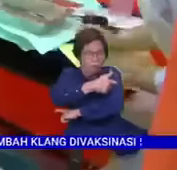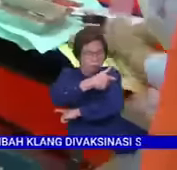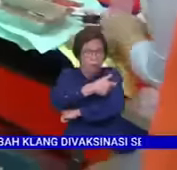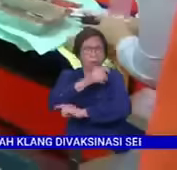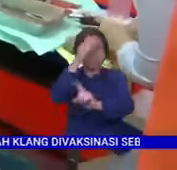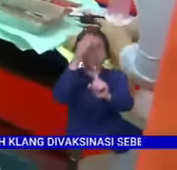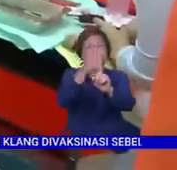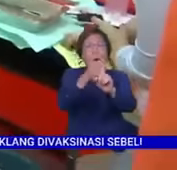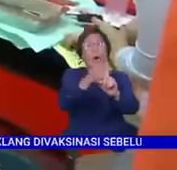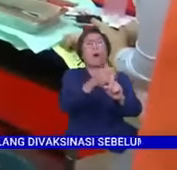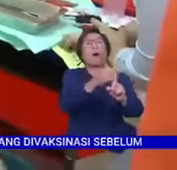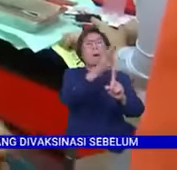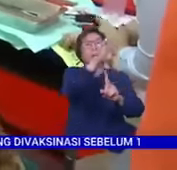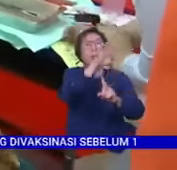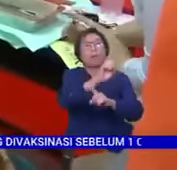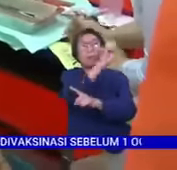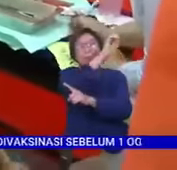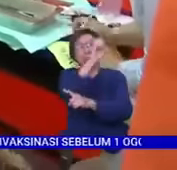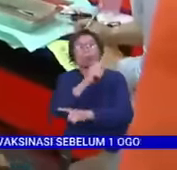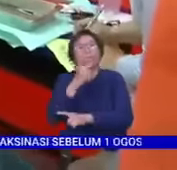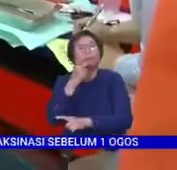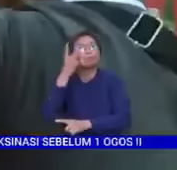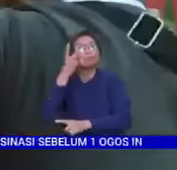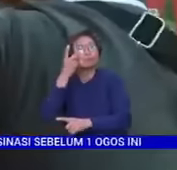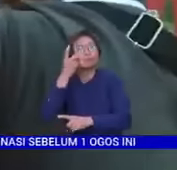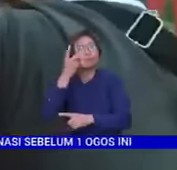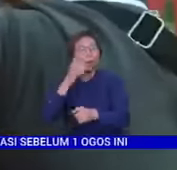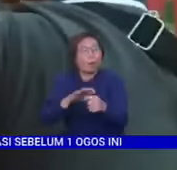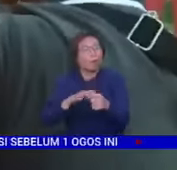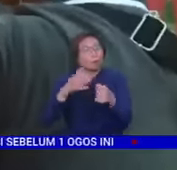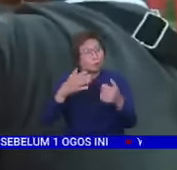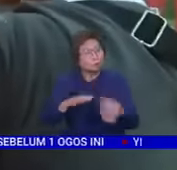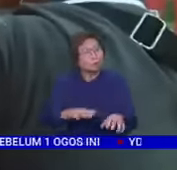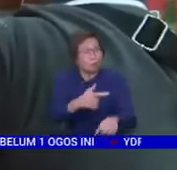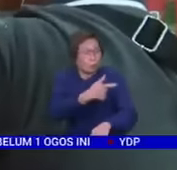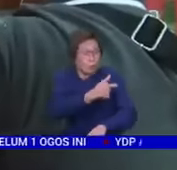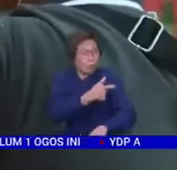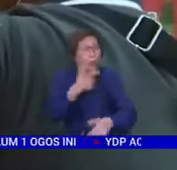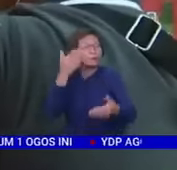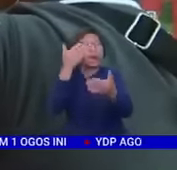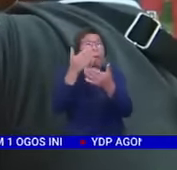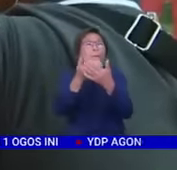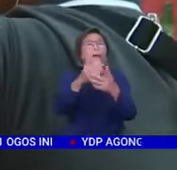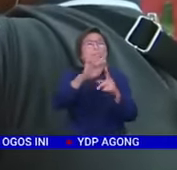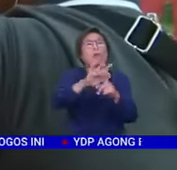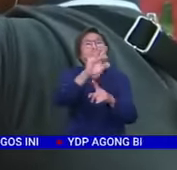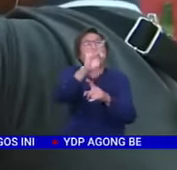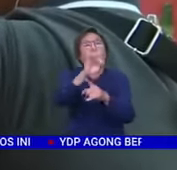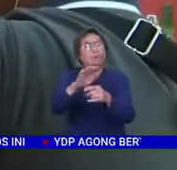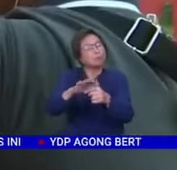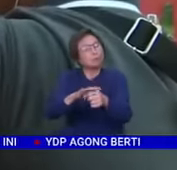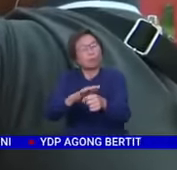dengan memasarkan 40 ratus orang dewasa lengkap divaksin menjelang ogos